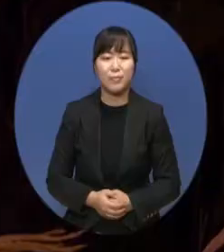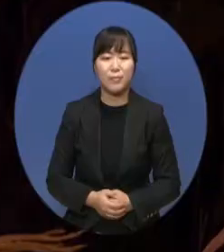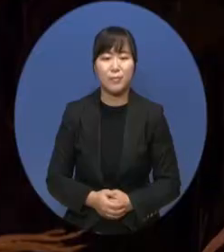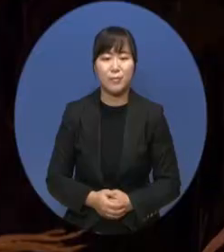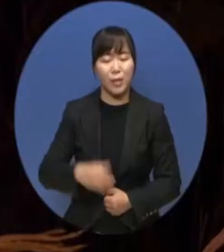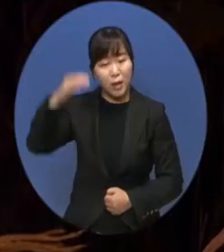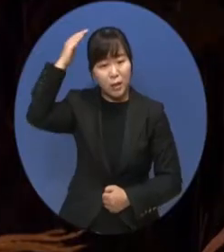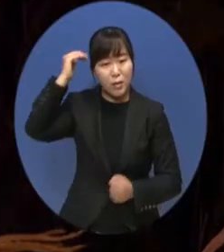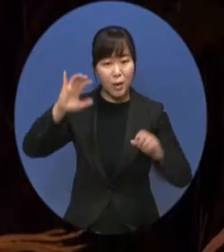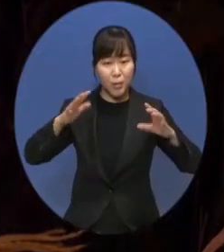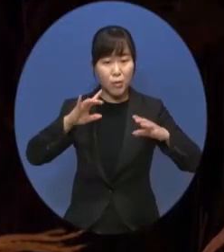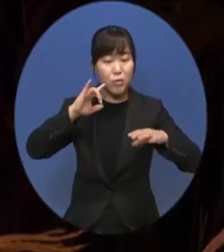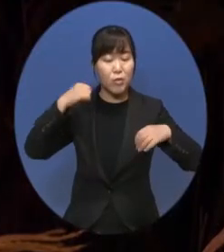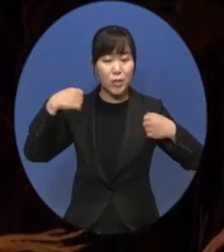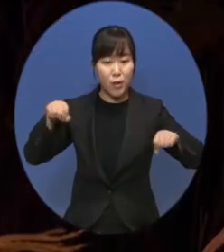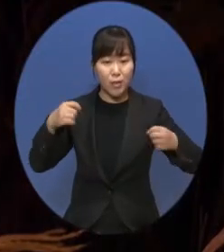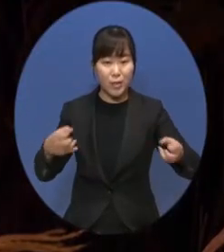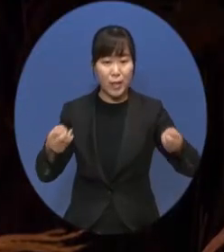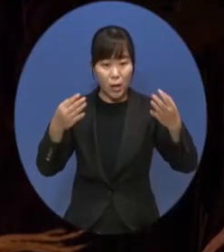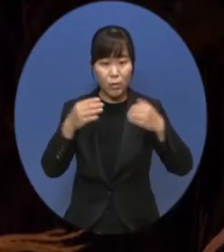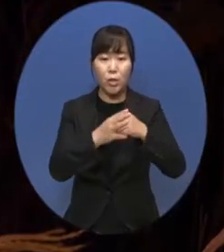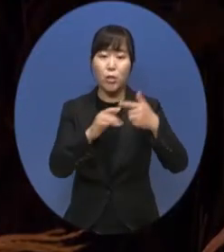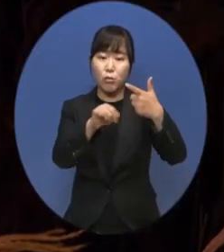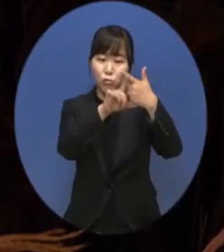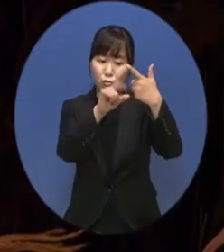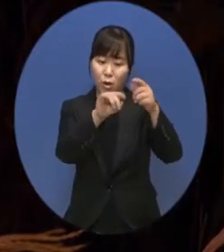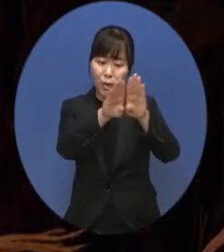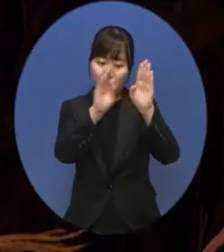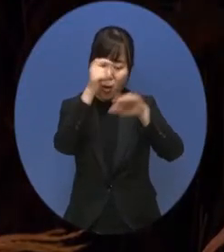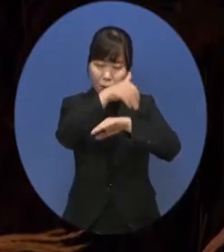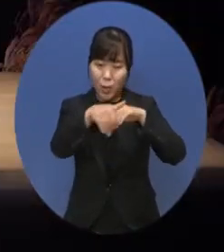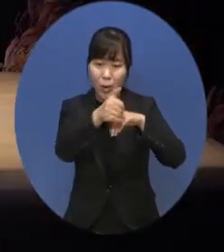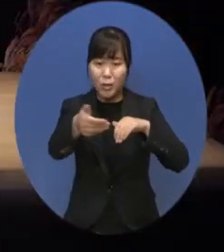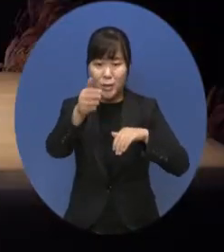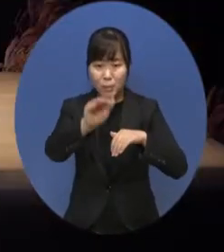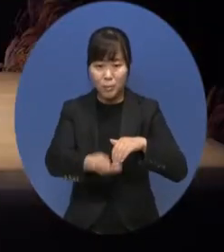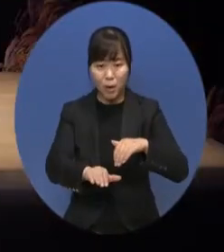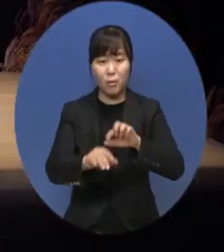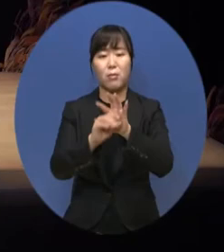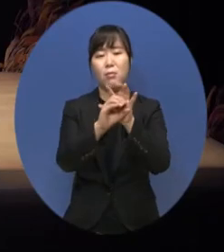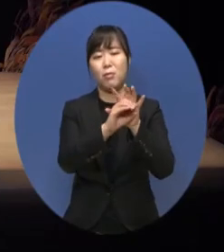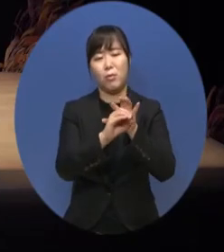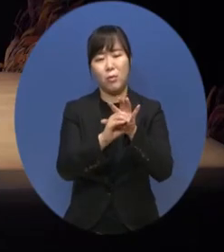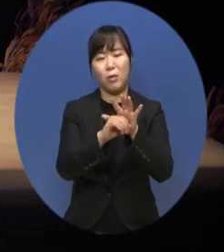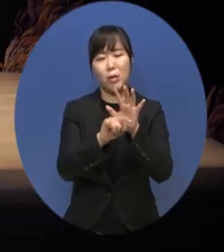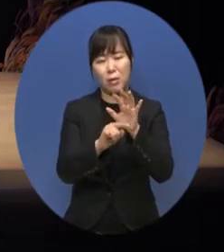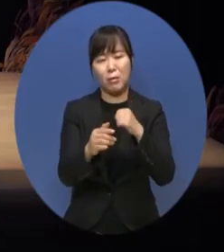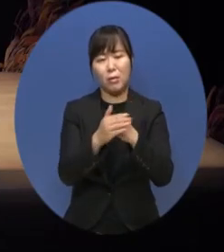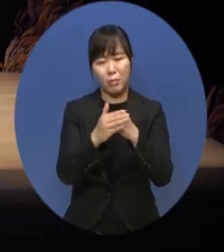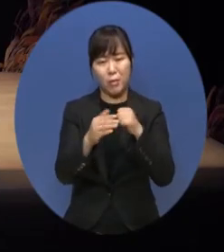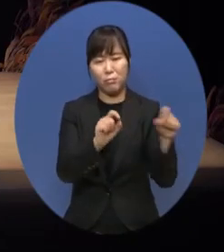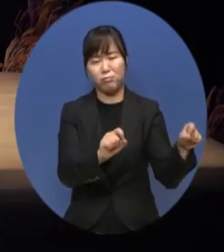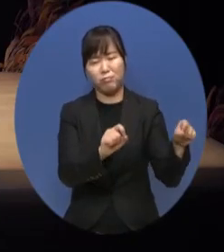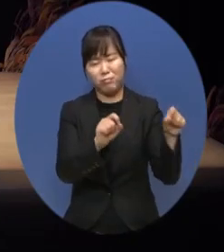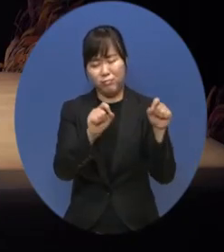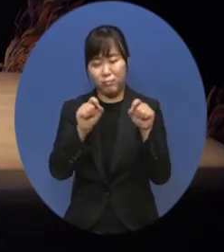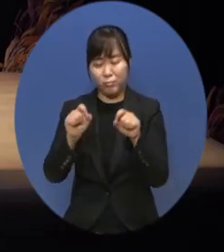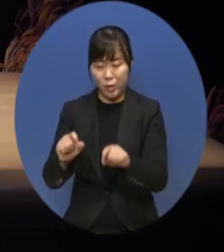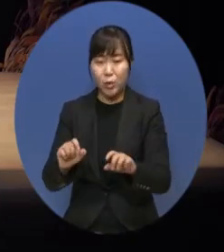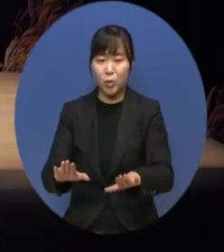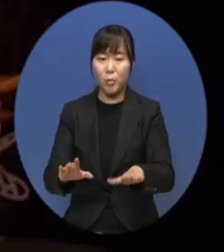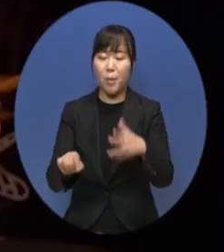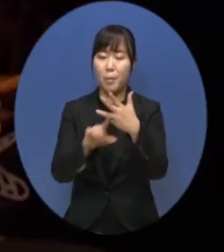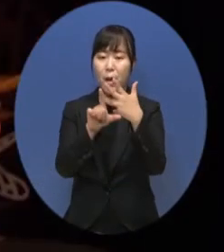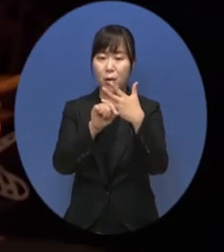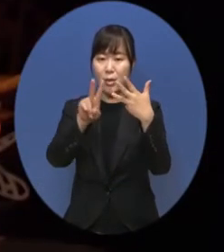한편 대한민국 연극제는 애초에 6월 개최 예정이었으나 코로나19 여파로 연기되어